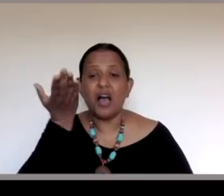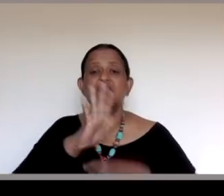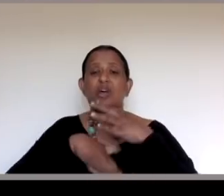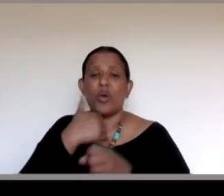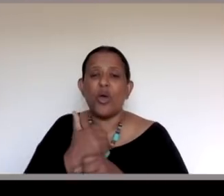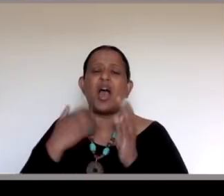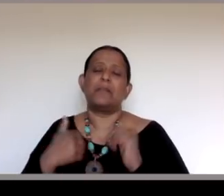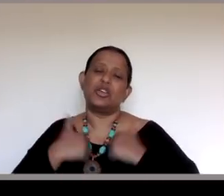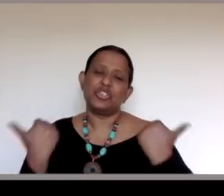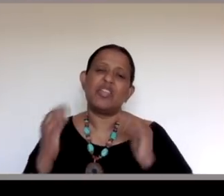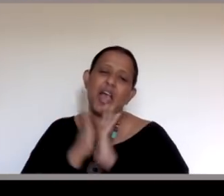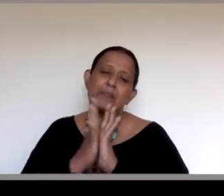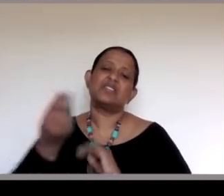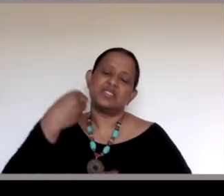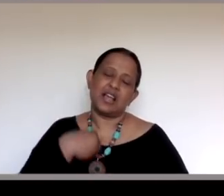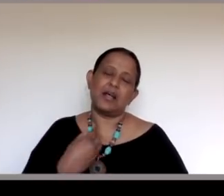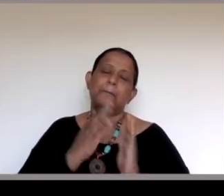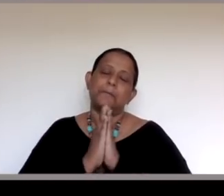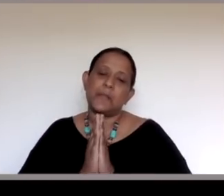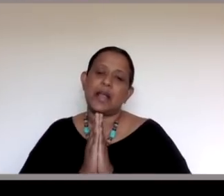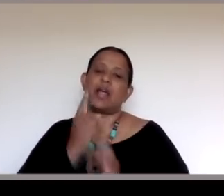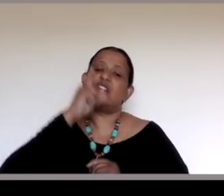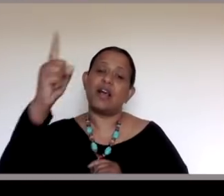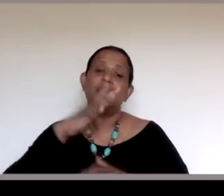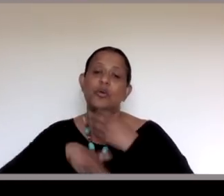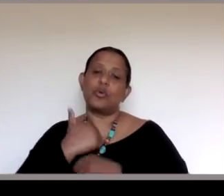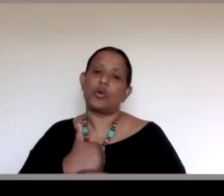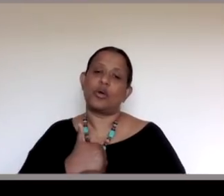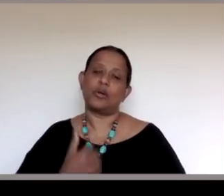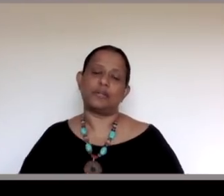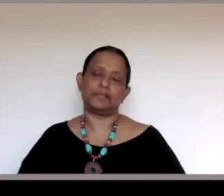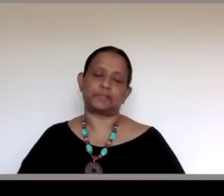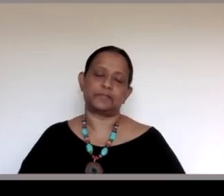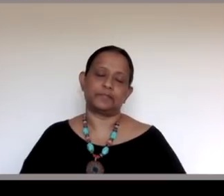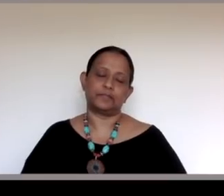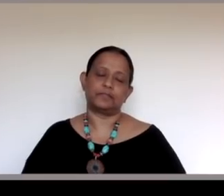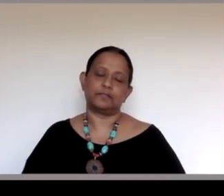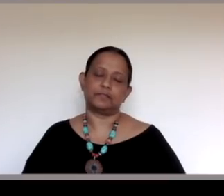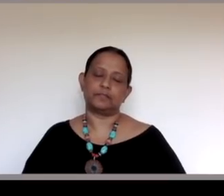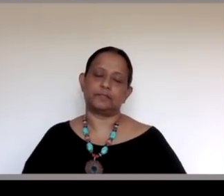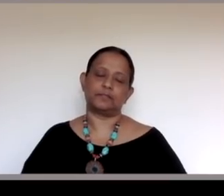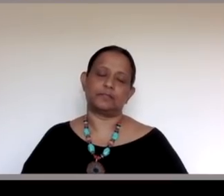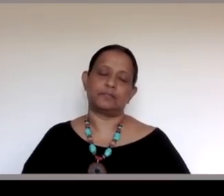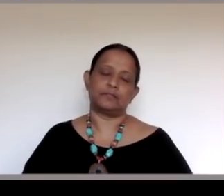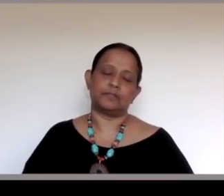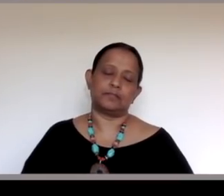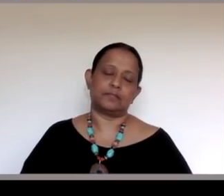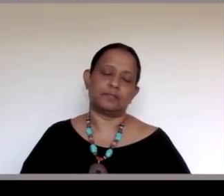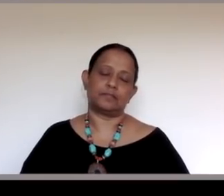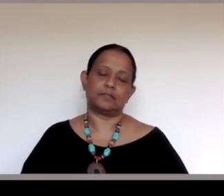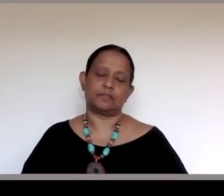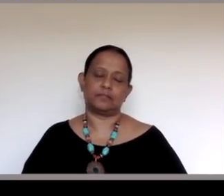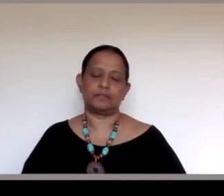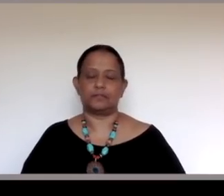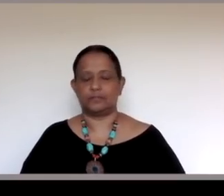அவசியம் எனக்கு நீர் வேண்டும் போஹன்சகிங்க பிரீத்தி அவசியம் உங்களிடத்திலிருந்து வருகின்ற மகிழ்ச்சி மகிழ்ச்சி வேண்டும் வட்டபீட்ட வென தேவல் வல்ட